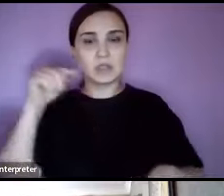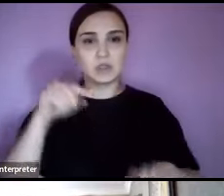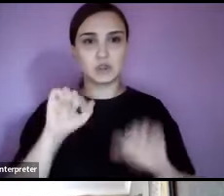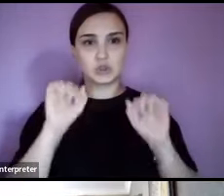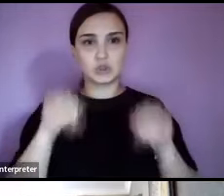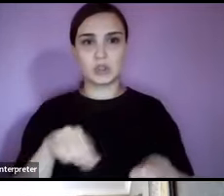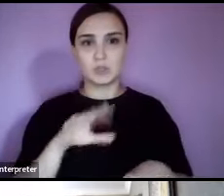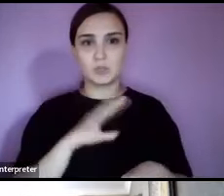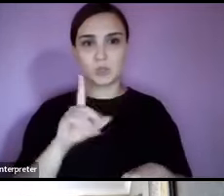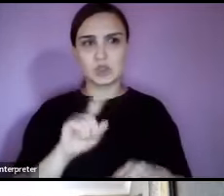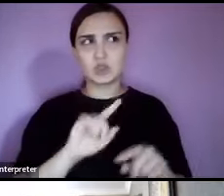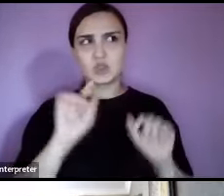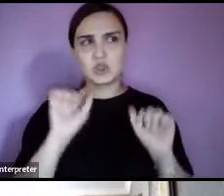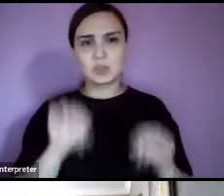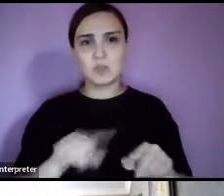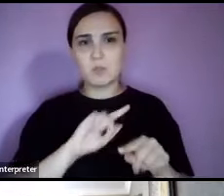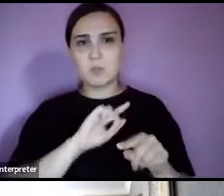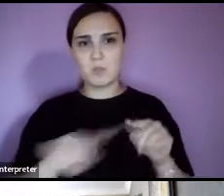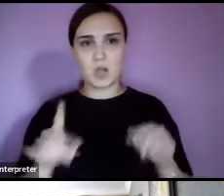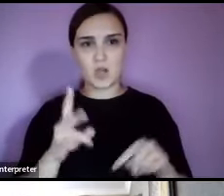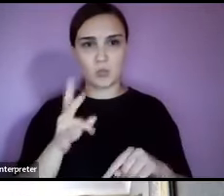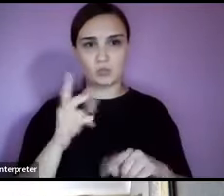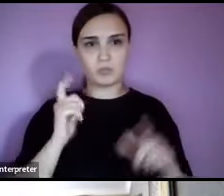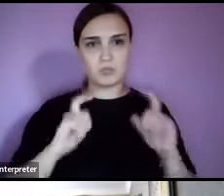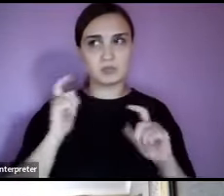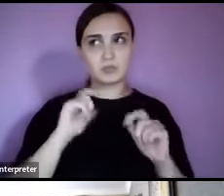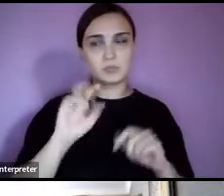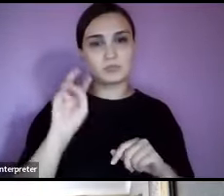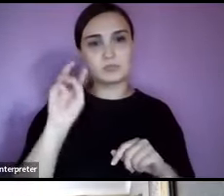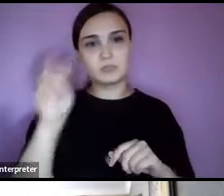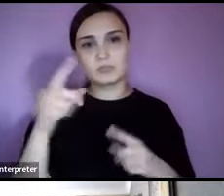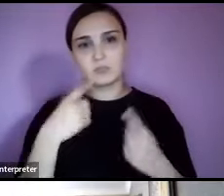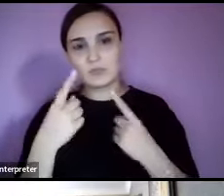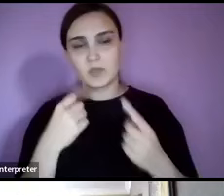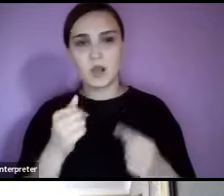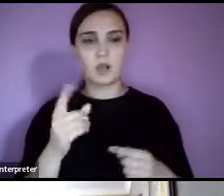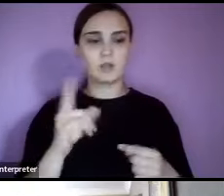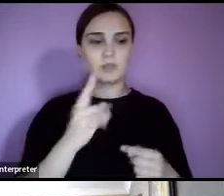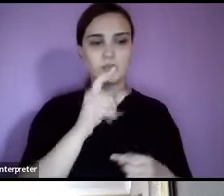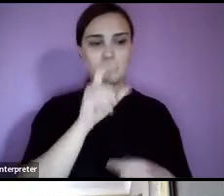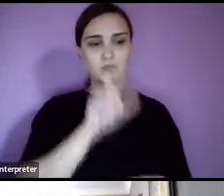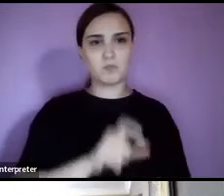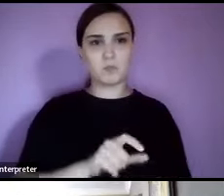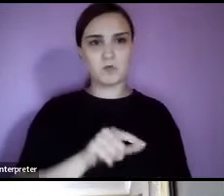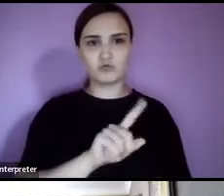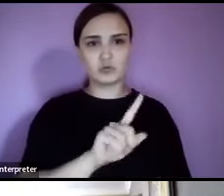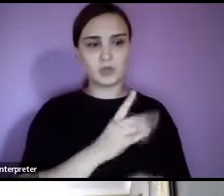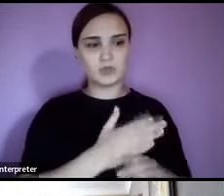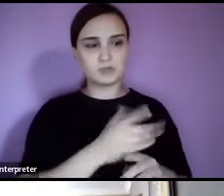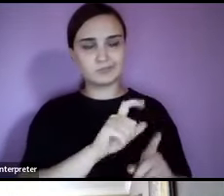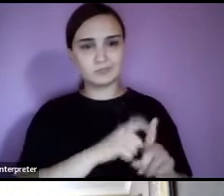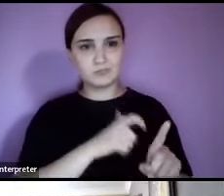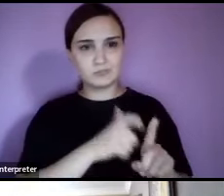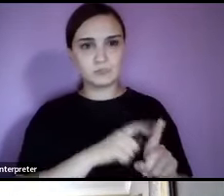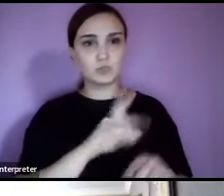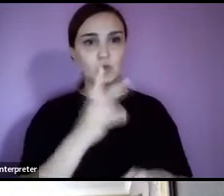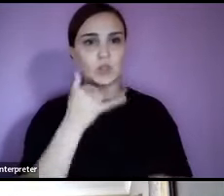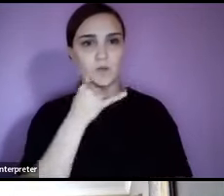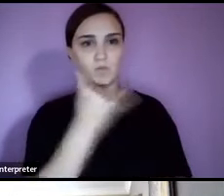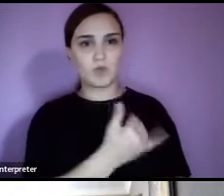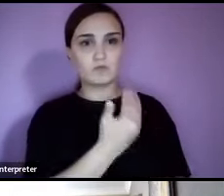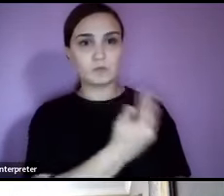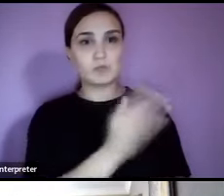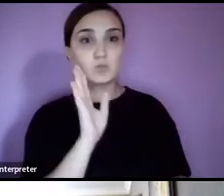რომ რა შეიძლება მალე შევეხმიანოთ მასწავლებელს, ან თუ კი რაღაც კონკრეტული ბავშვისგან მოდის რაიმე უსიამოვნება, დაუკავშირდეთ